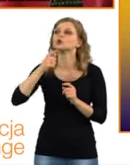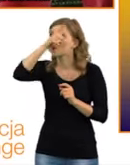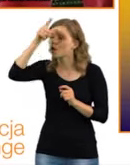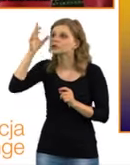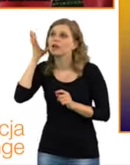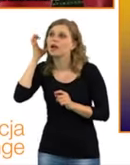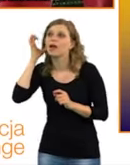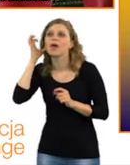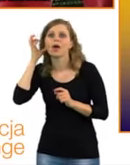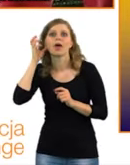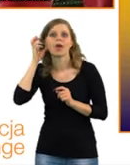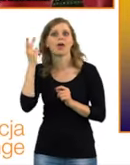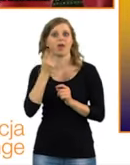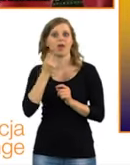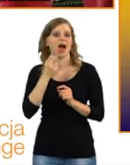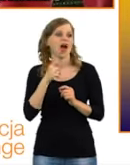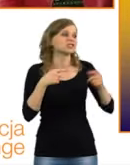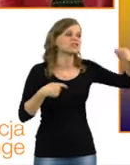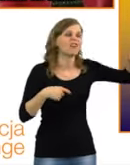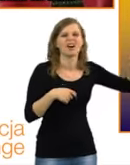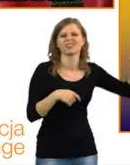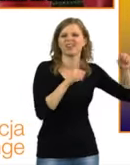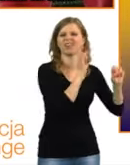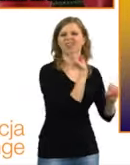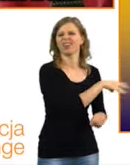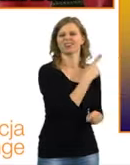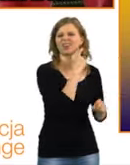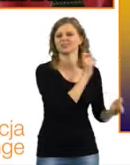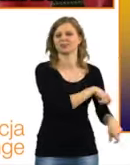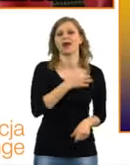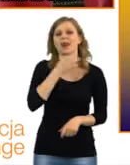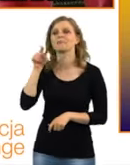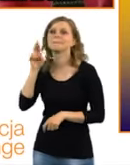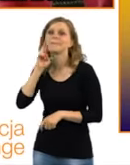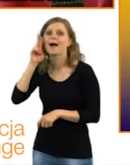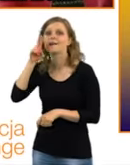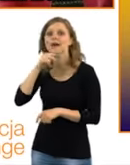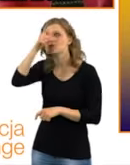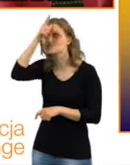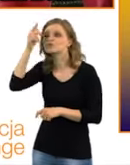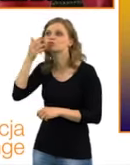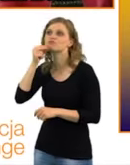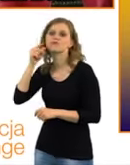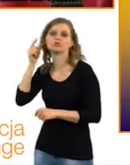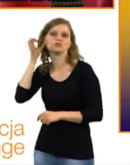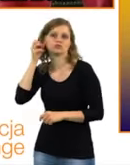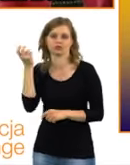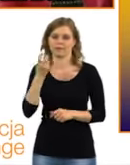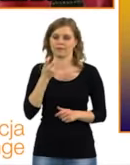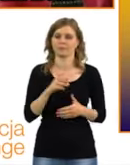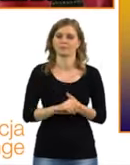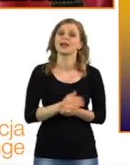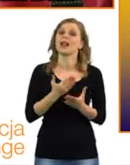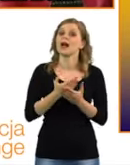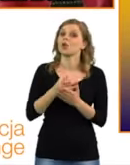w głos dźwięk dzwonka. Czyli to, w jaki sposób my mówimy, ma ogromne znaczenie,